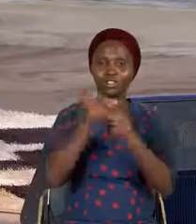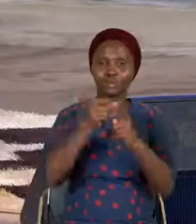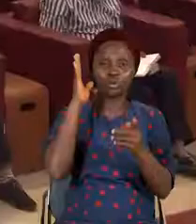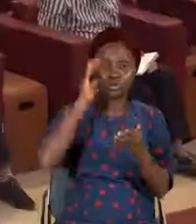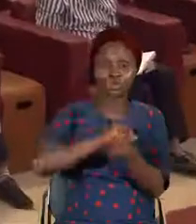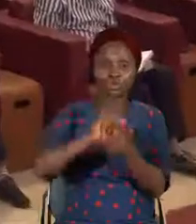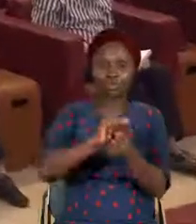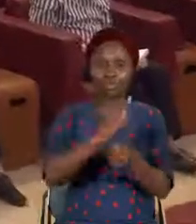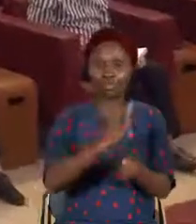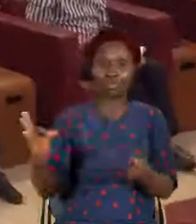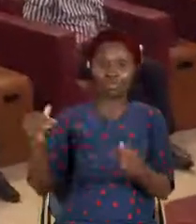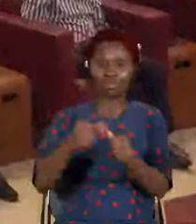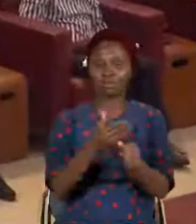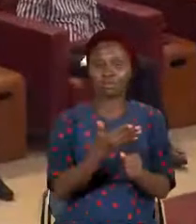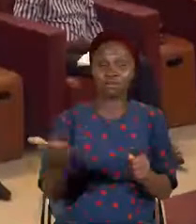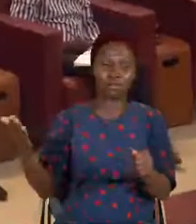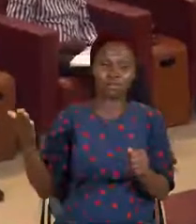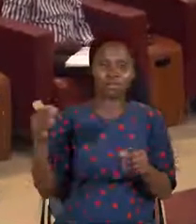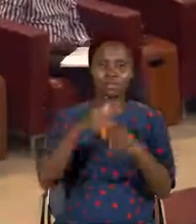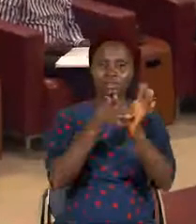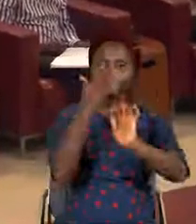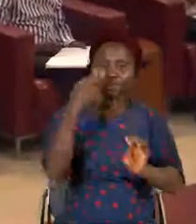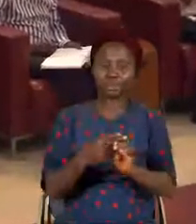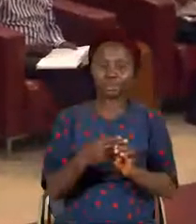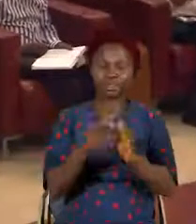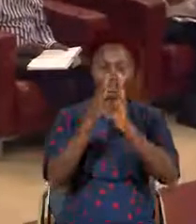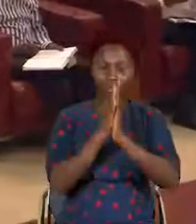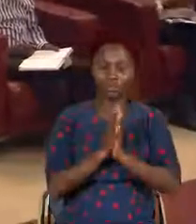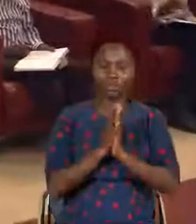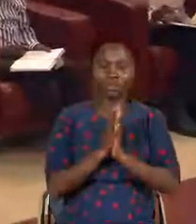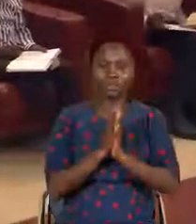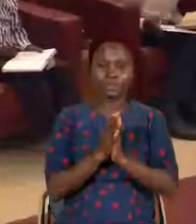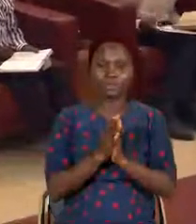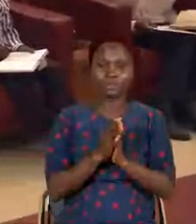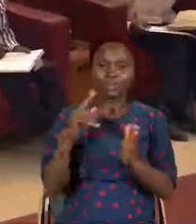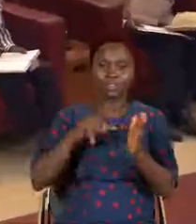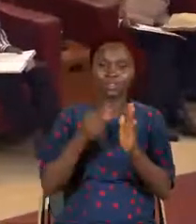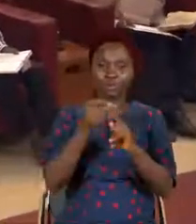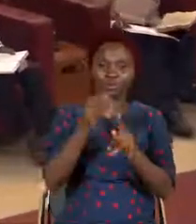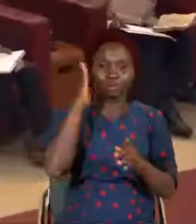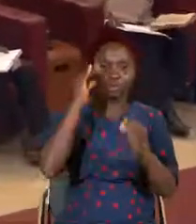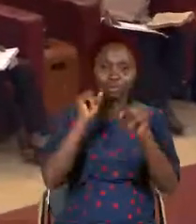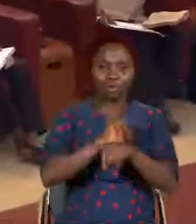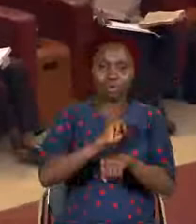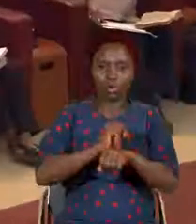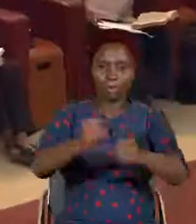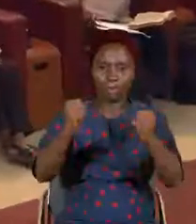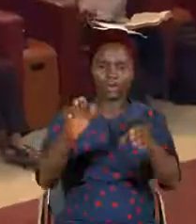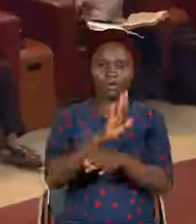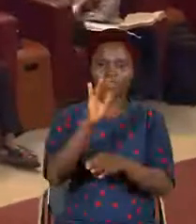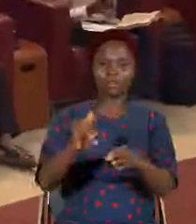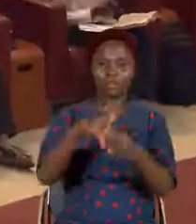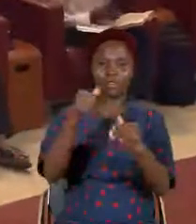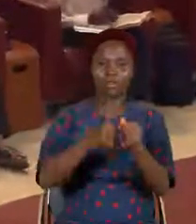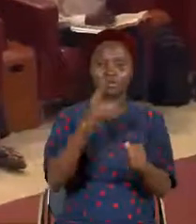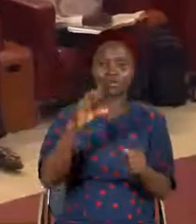va balayer toutes ces choses. Et cette parole va agir puissamment dans chacune de nos